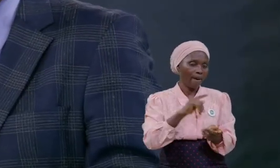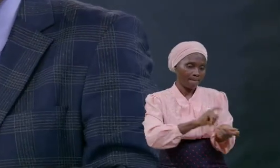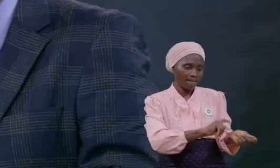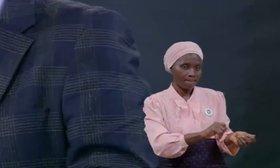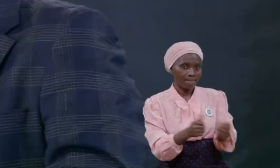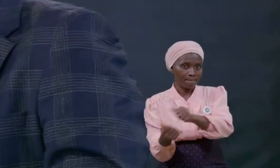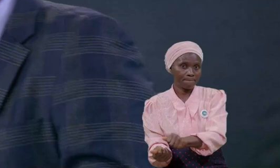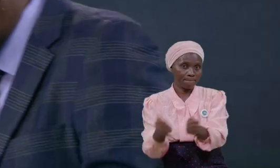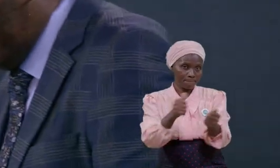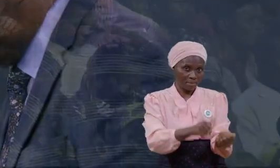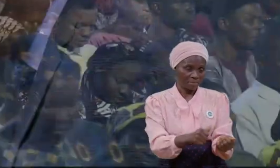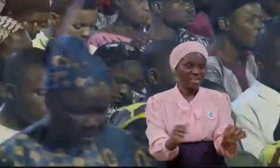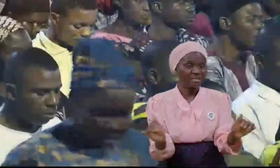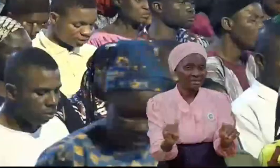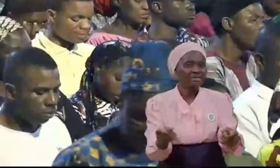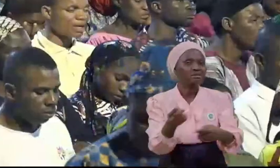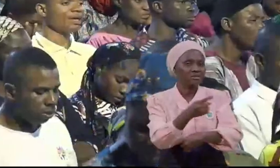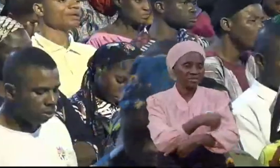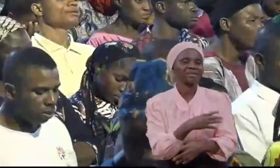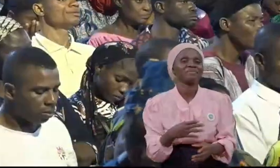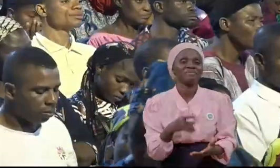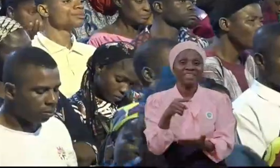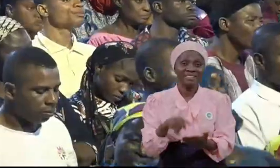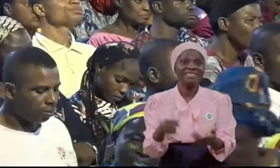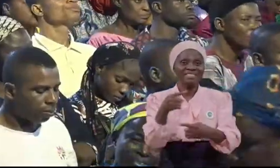ce jour de ta conversion est venu.